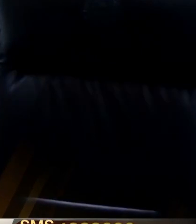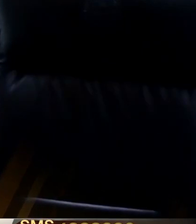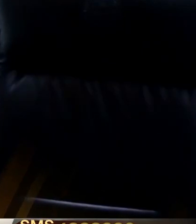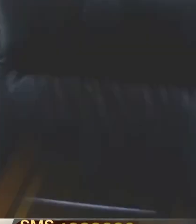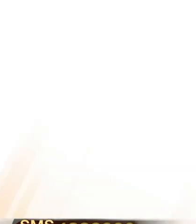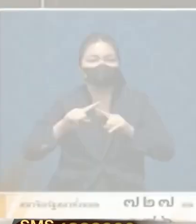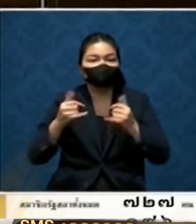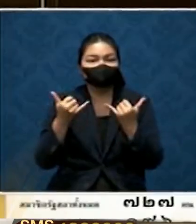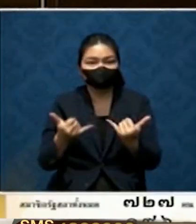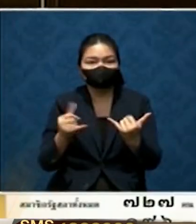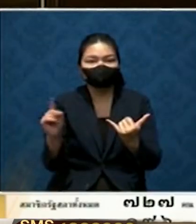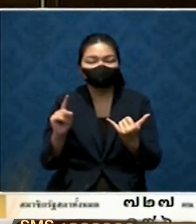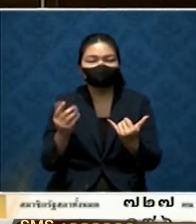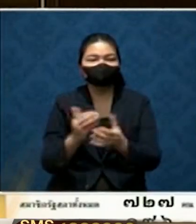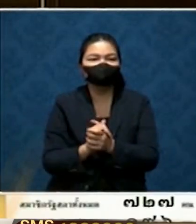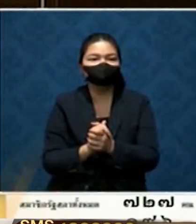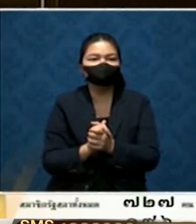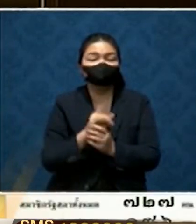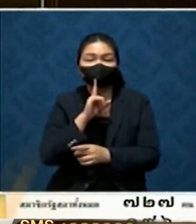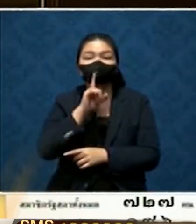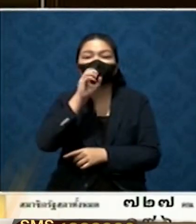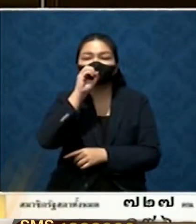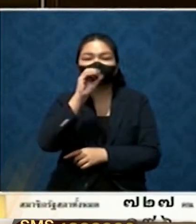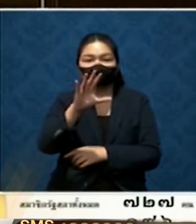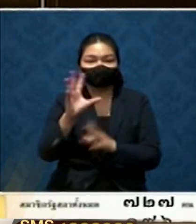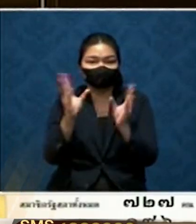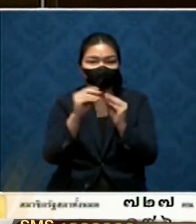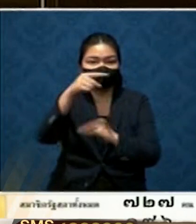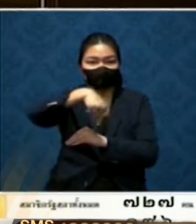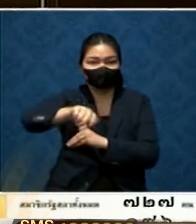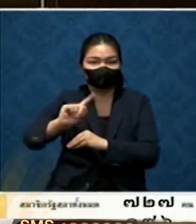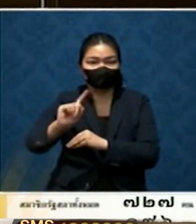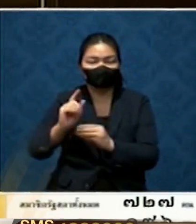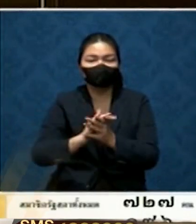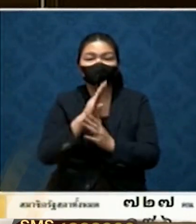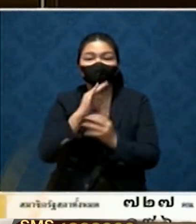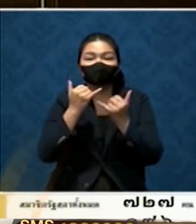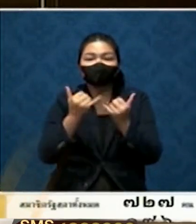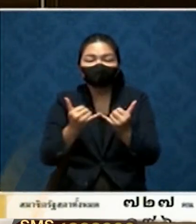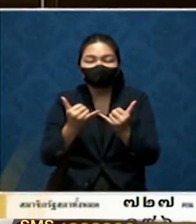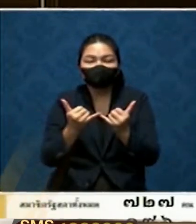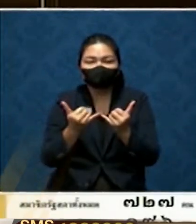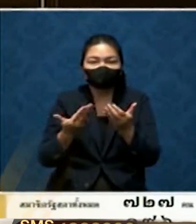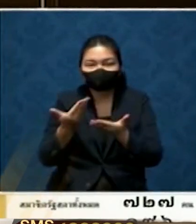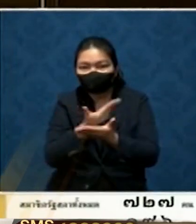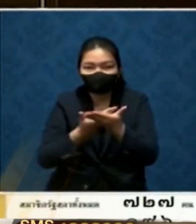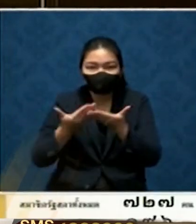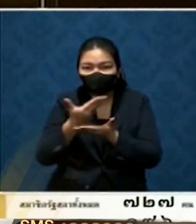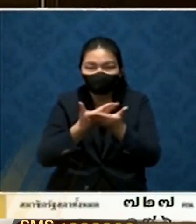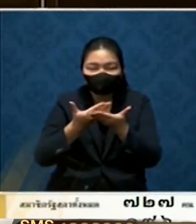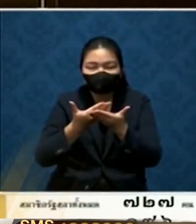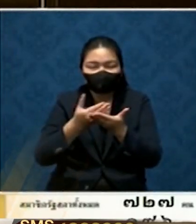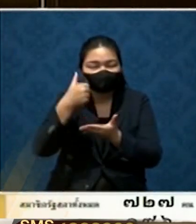รานี้หน่อยนะครับ ผมขออนุญาตที่ประชุมว่าหากเราไม่สามารถพิจารณาได้เสร็จใน180